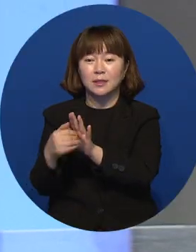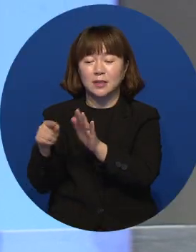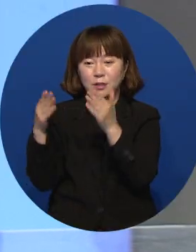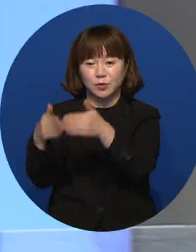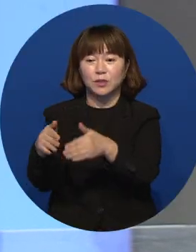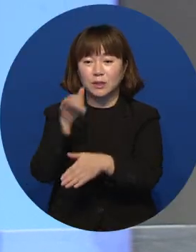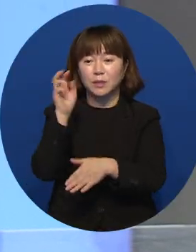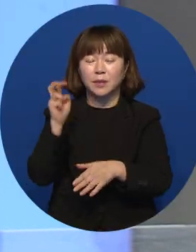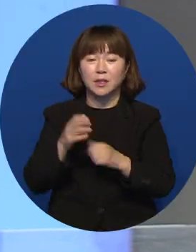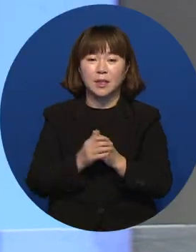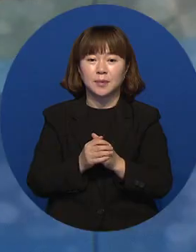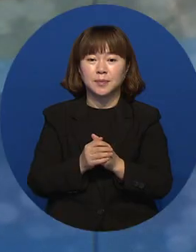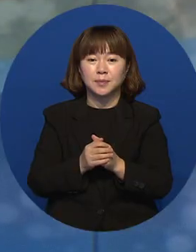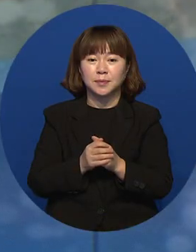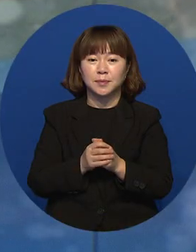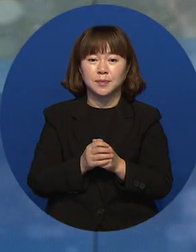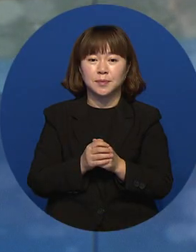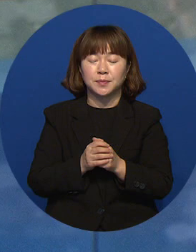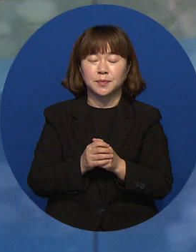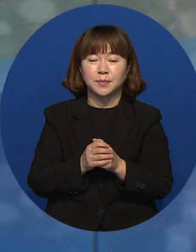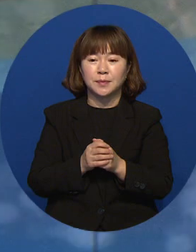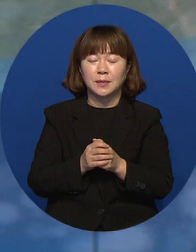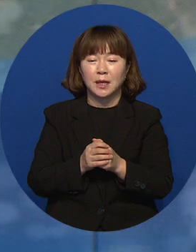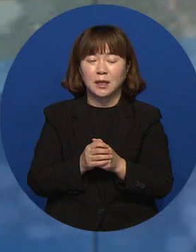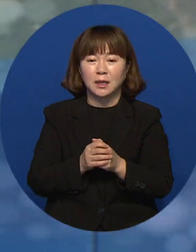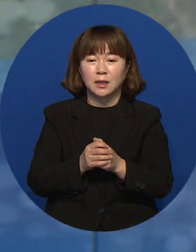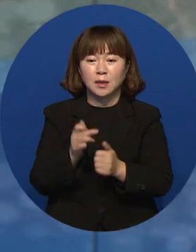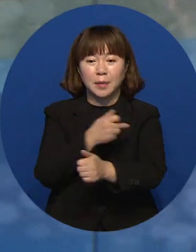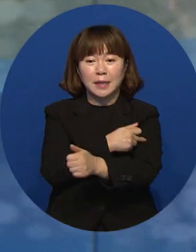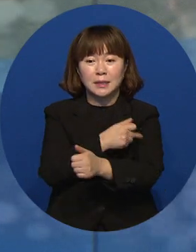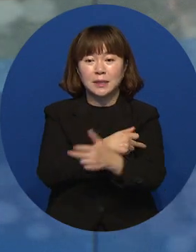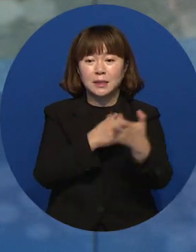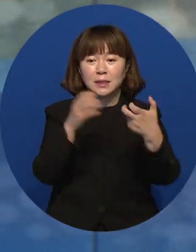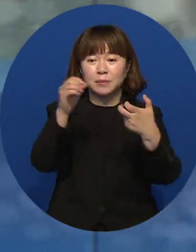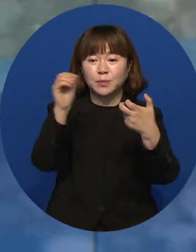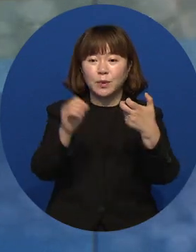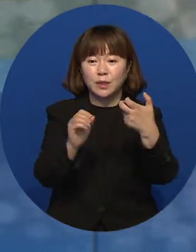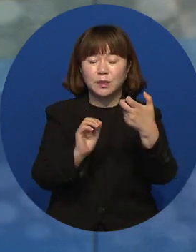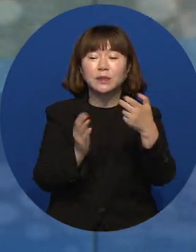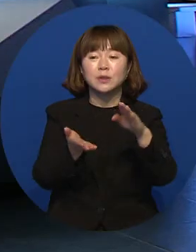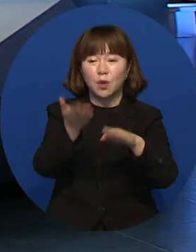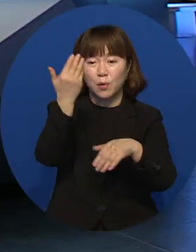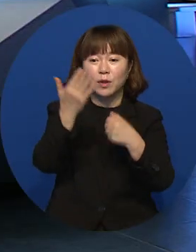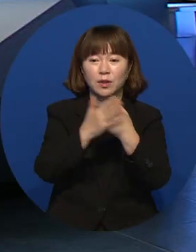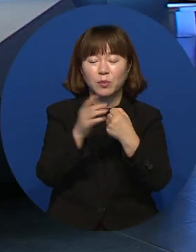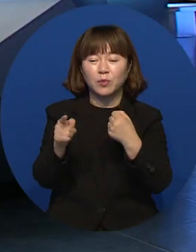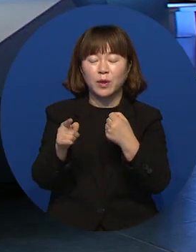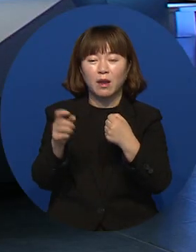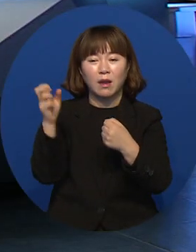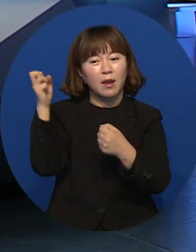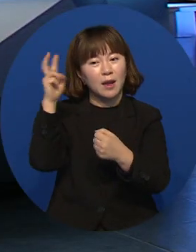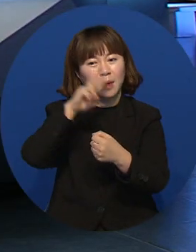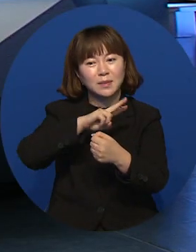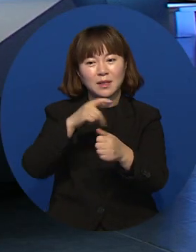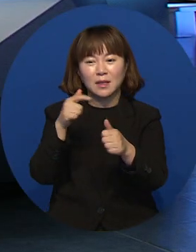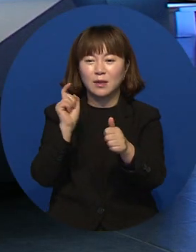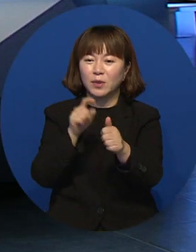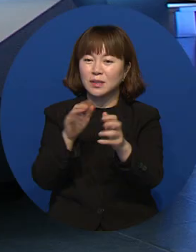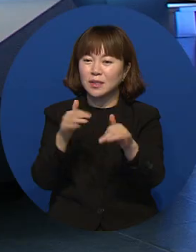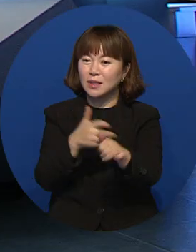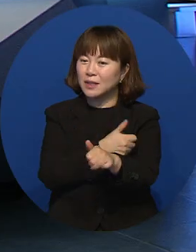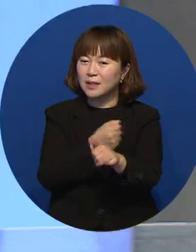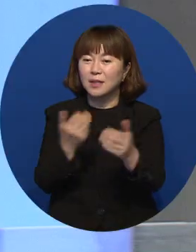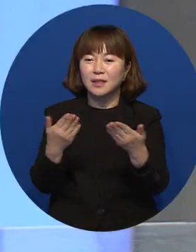미로 7 싶었던 건데 그렇게 갑자기 확정할 가능성도 거의 없다 없다고 베베 너무 같은 경우도 먼 저희도 그런 했지만 그